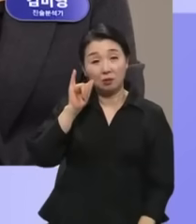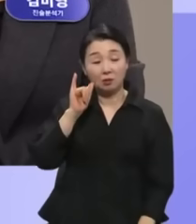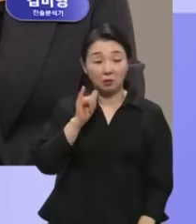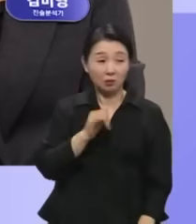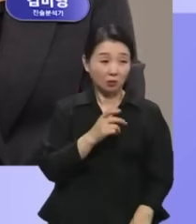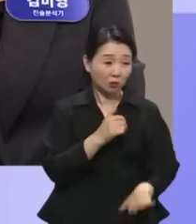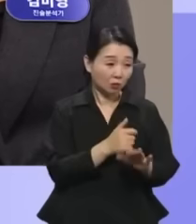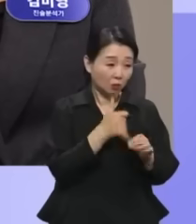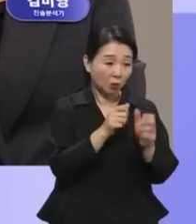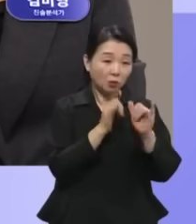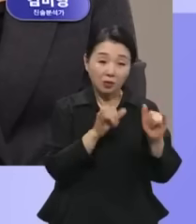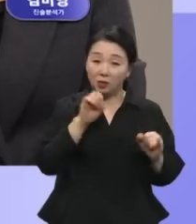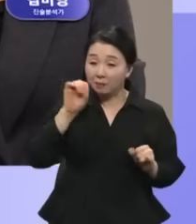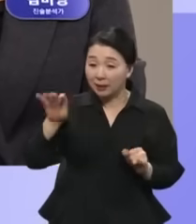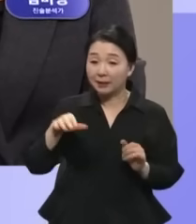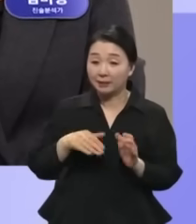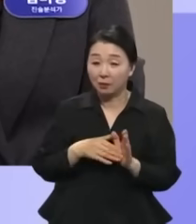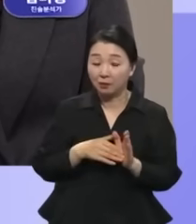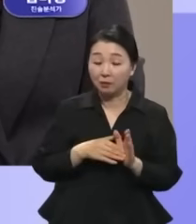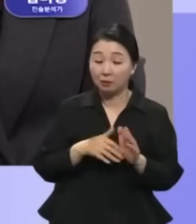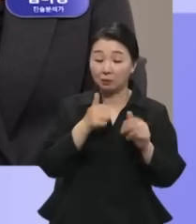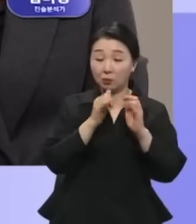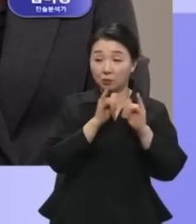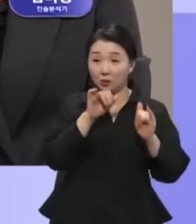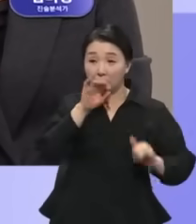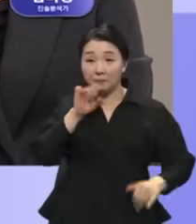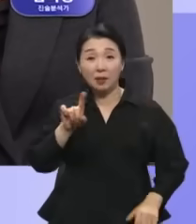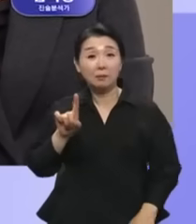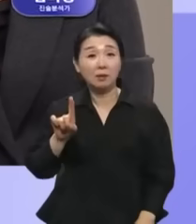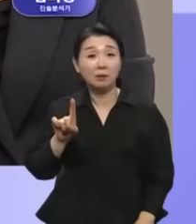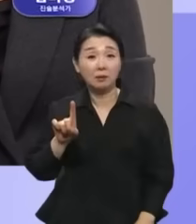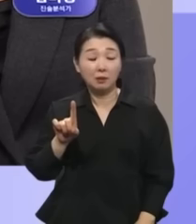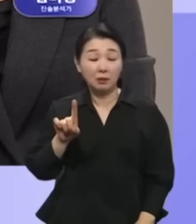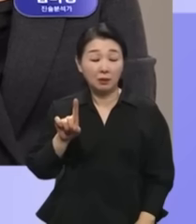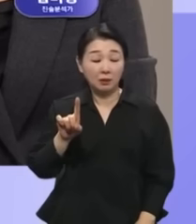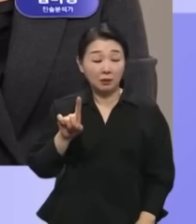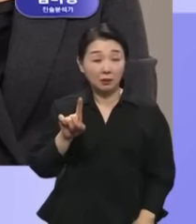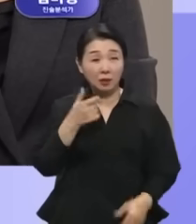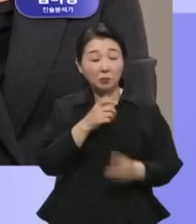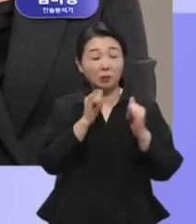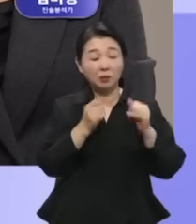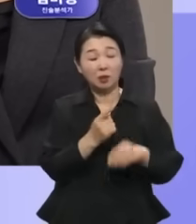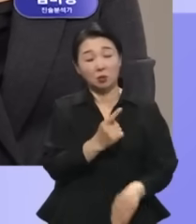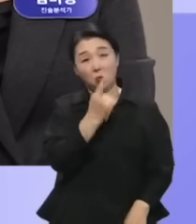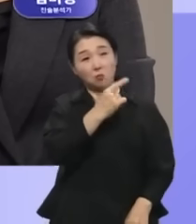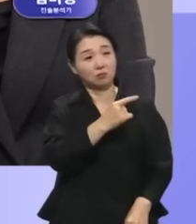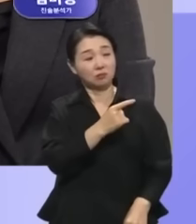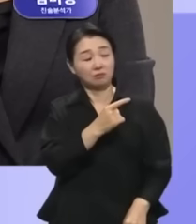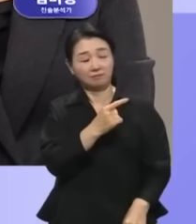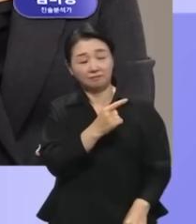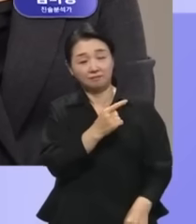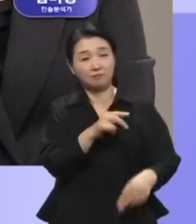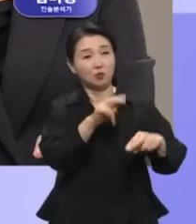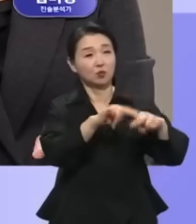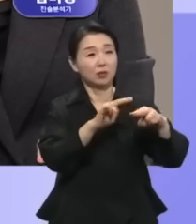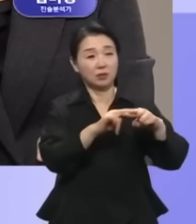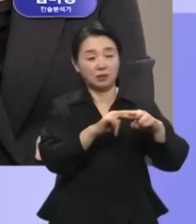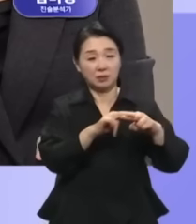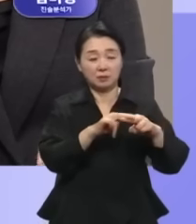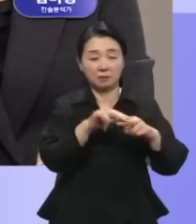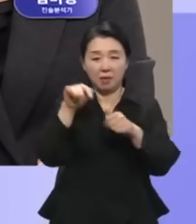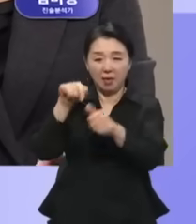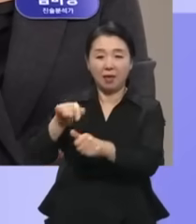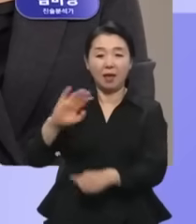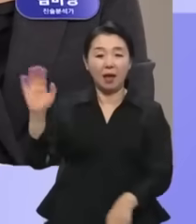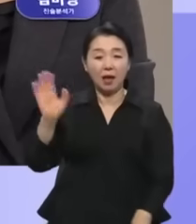얘기한 부분도 있었어요 근데 변호사라고 자기가 얘기한 것은 지위를 이용하기 위해서가 아니라 법률적인 용어를